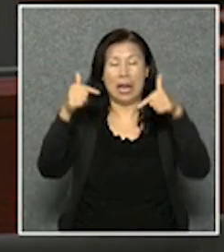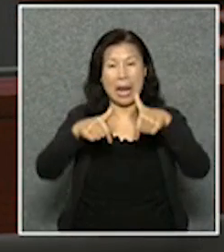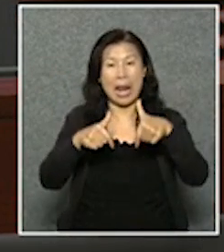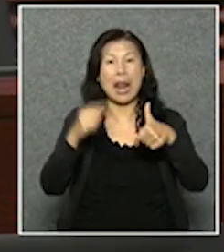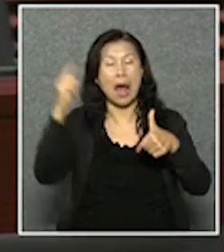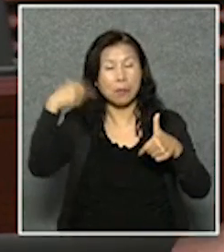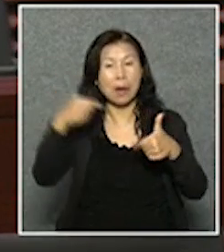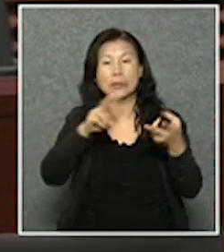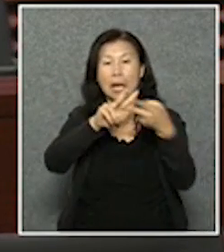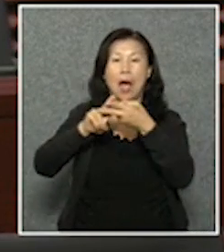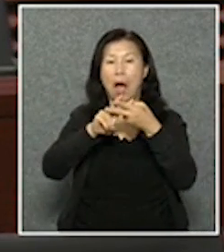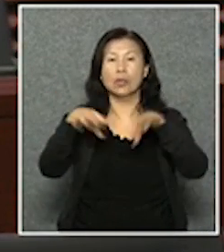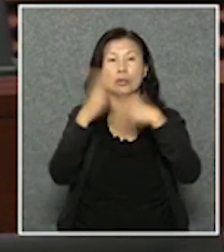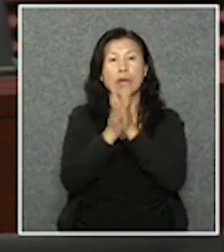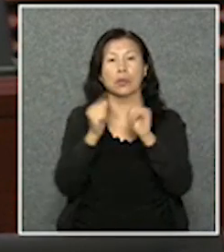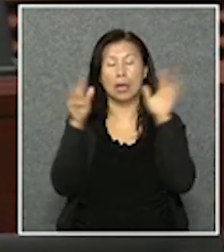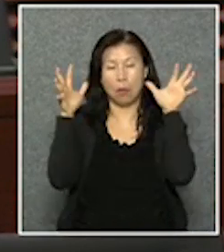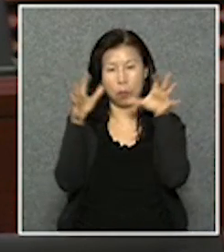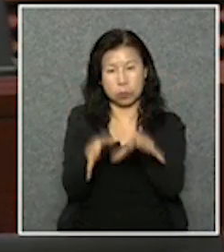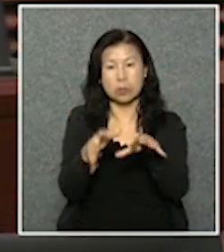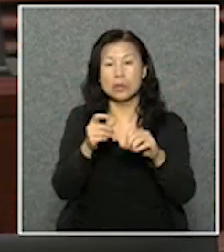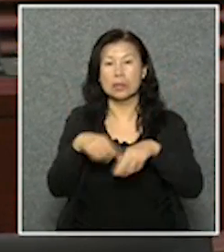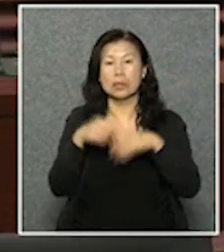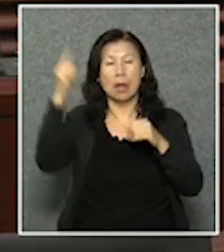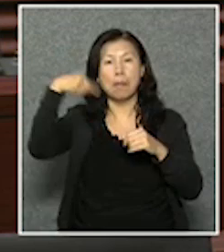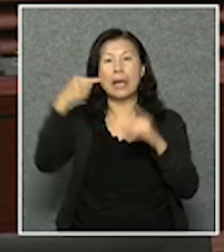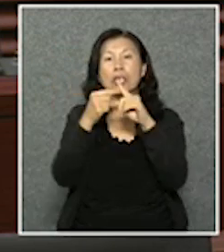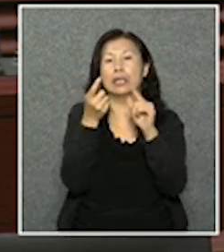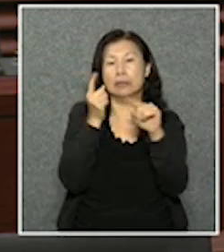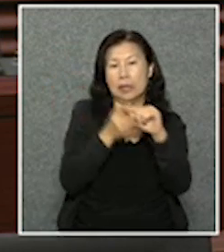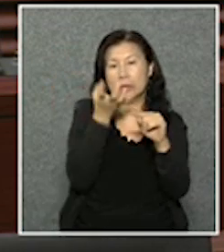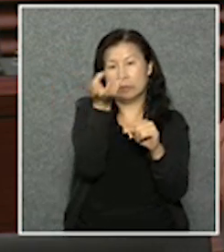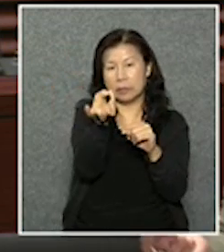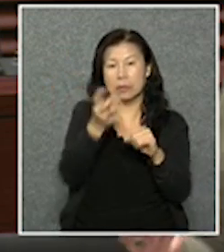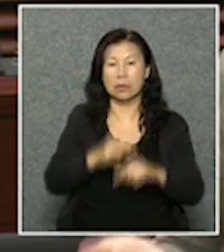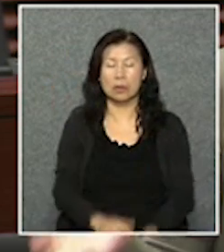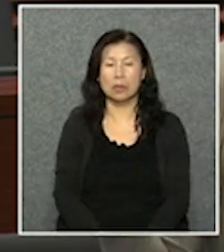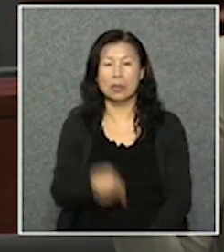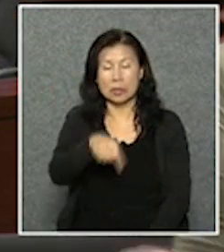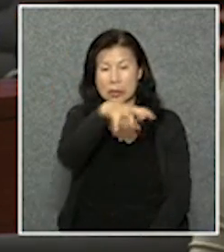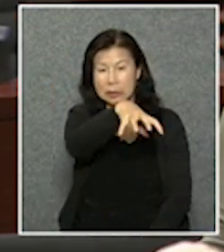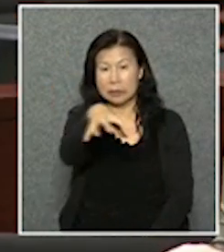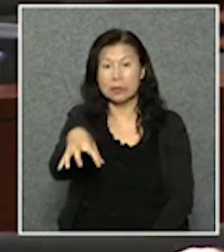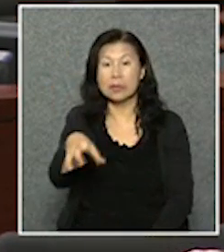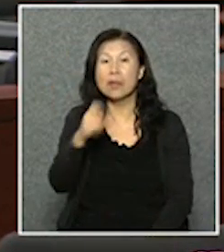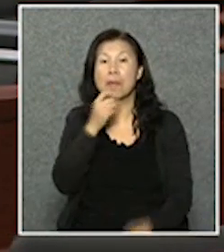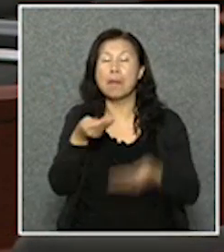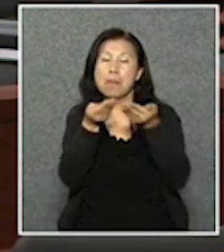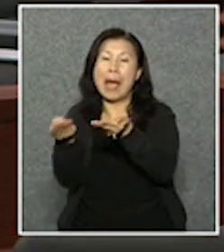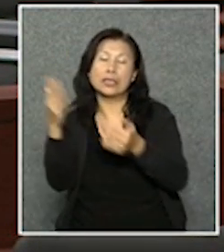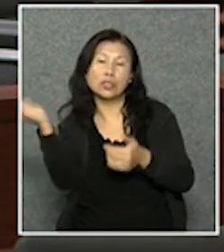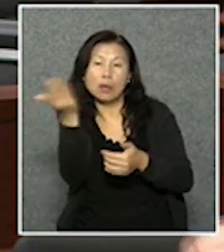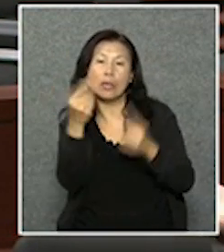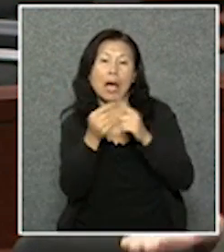洲嚟㗎，亞洲嚟㗎，乜人都有，真係純美國人可能會好少。你本來呢啲地方咧就係俾遊客嚟㗎